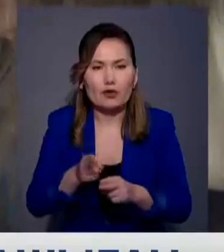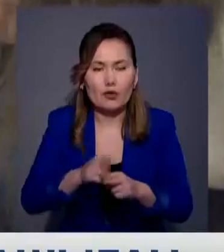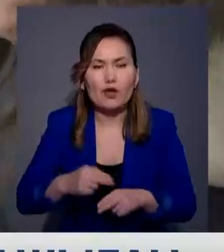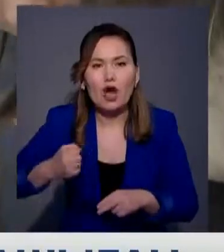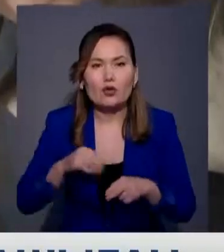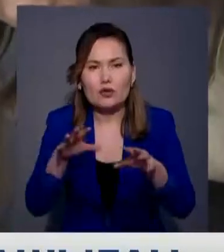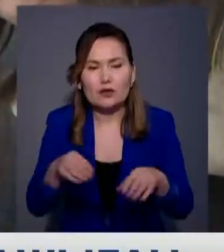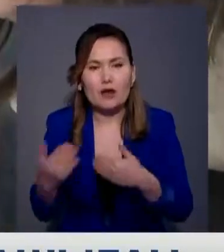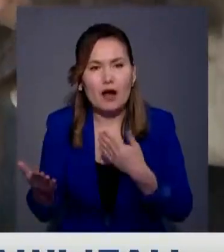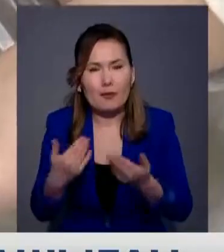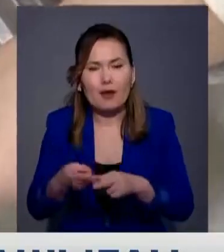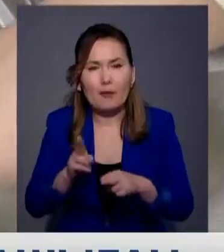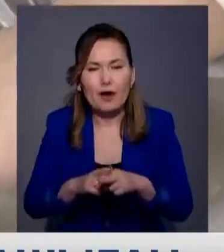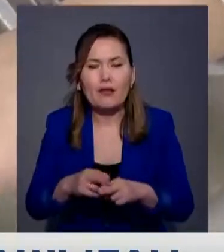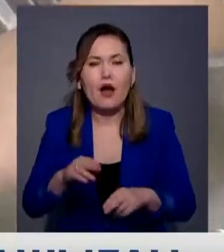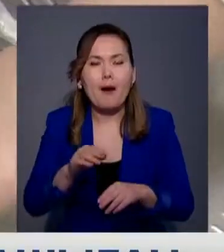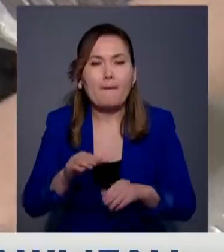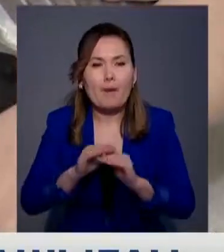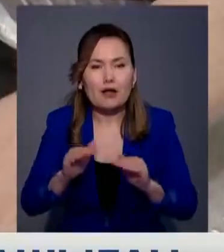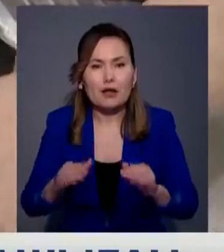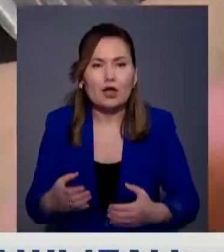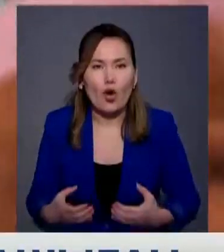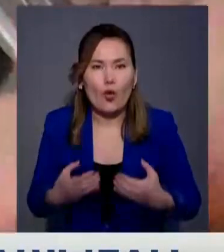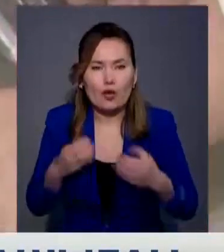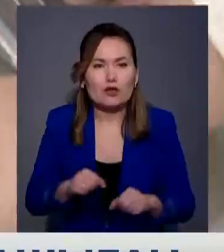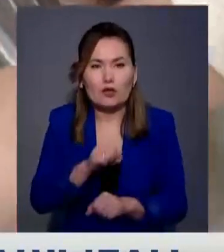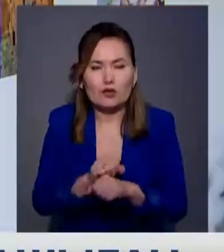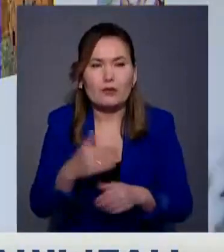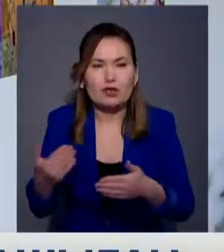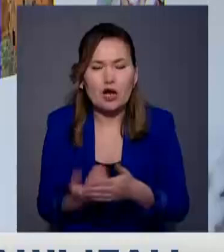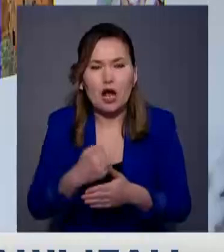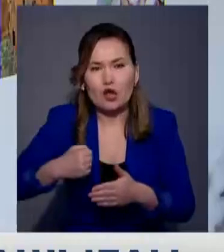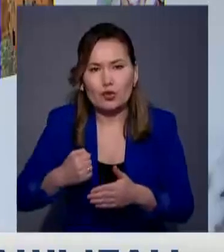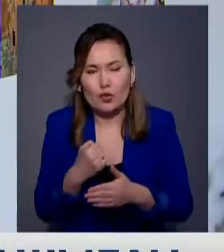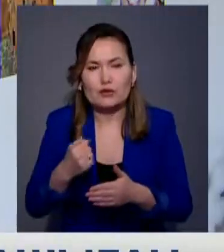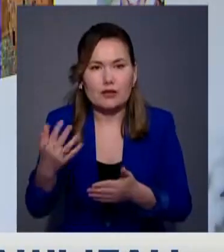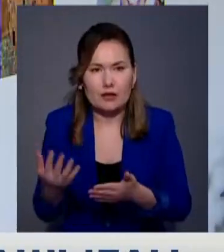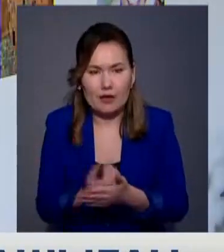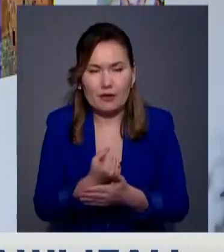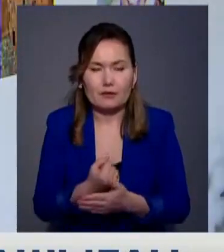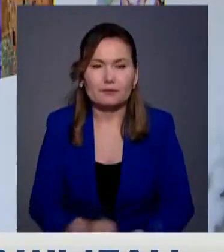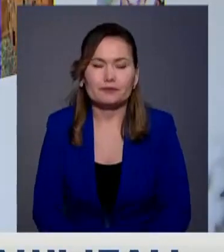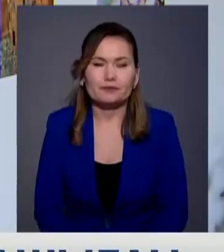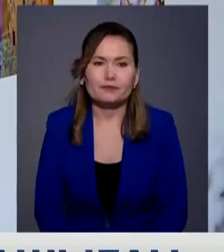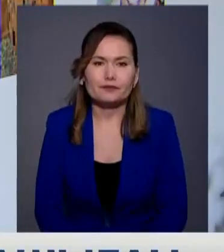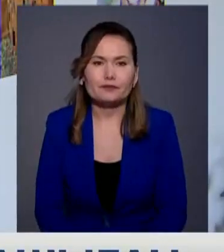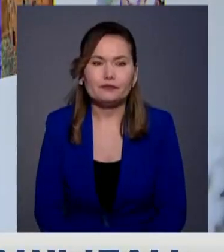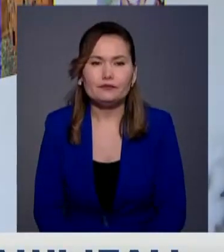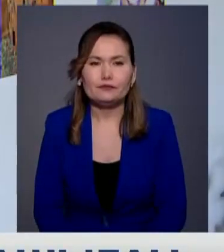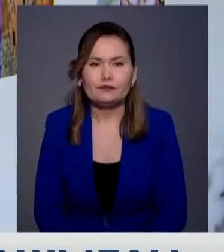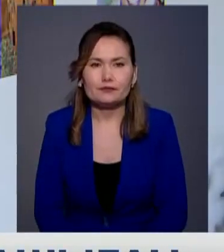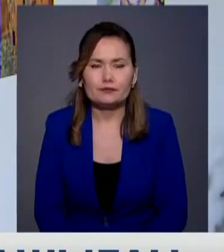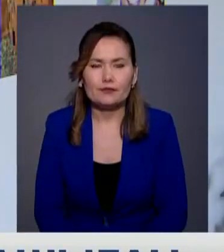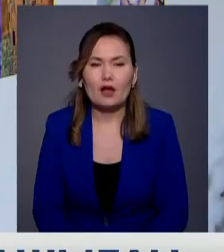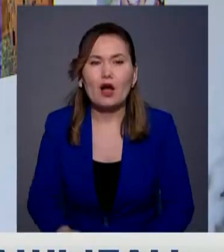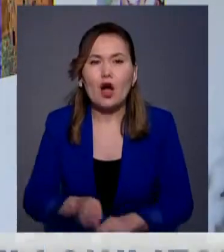аталатын әдіс балалардың қорқынышын азайтып, жаңа достар табуына септеседі. Тем более интересен этот тип работы с животными сатлоба